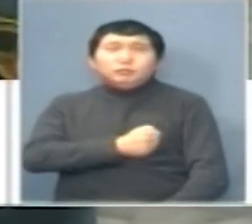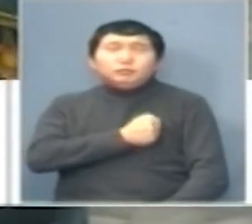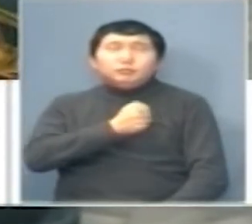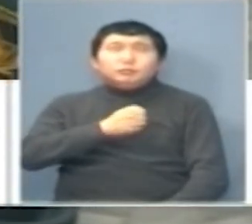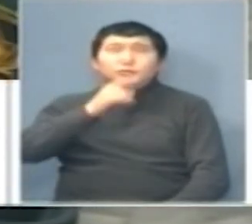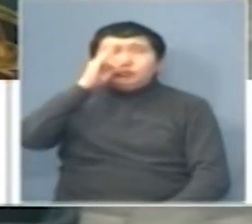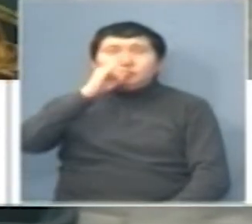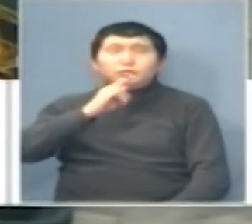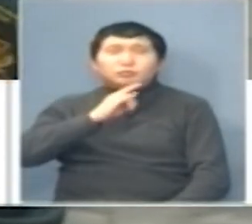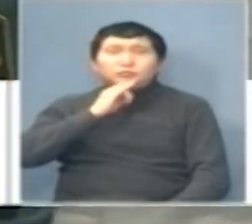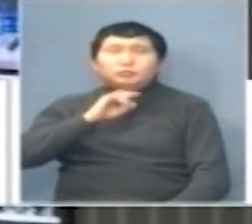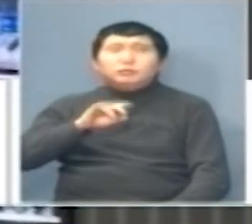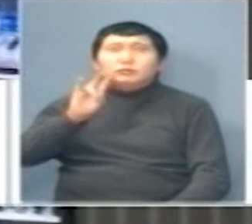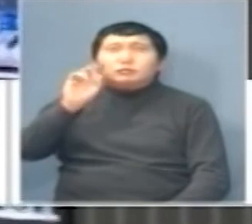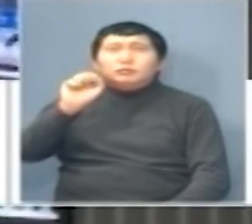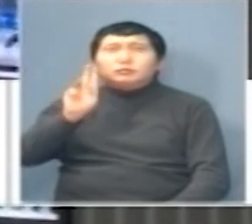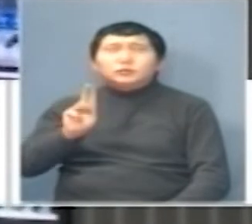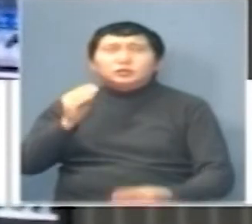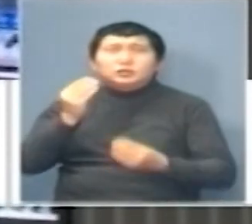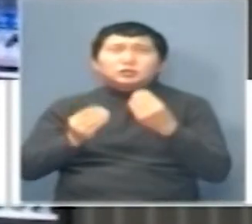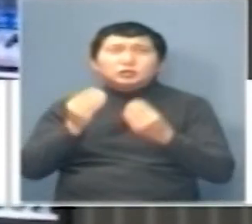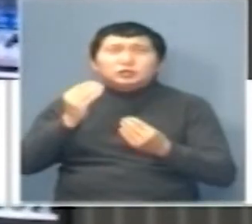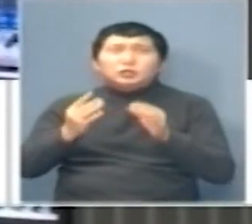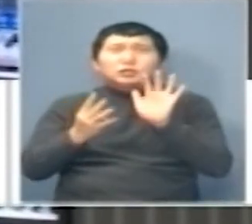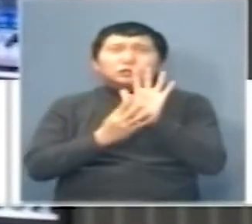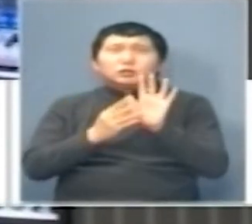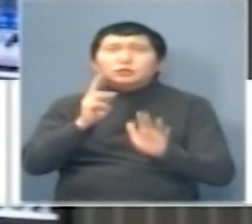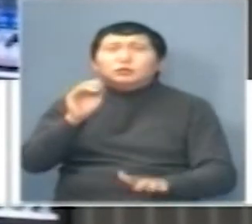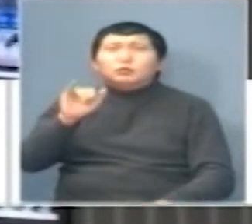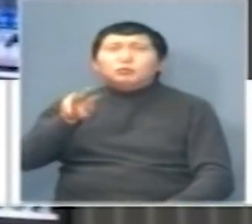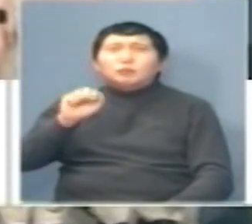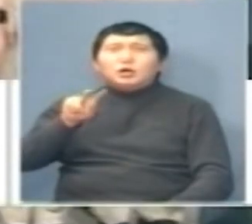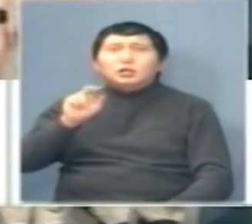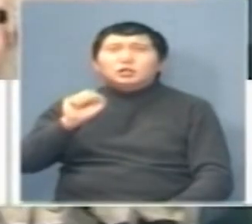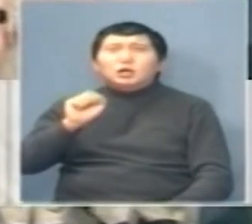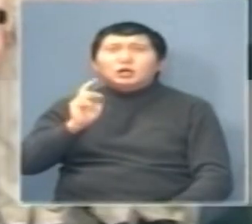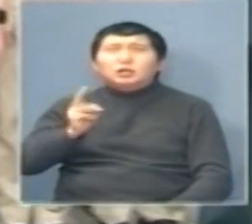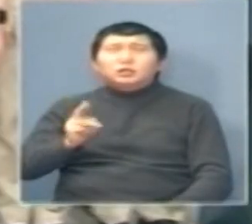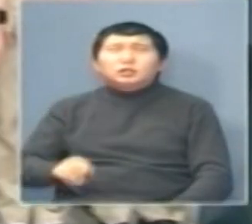қазақтың ұлттық ойыны тоғызқұмалақ бойынша онлайн турнир де ұйымдастырылған. Гүлдан Айдар, Фатима Айдын, Елнұр Райқанов, Алтай ақпарат.